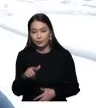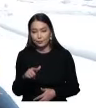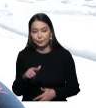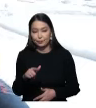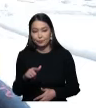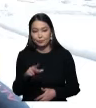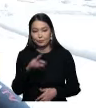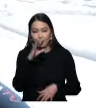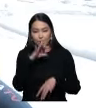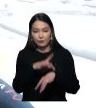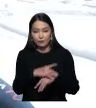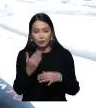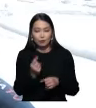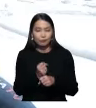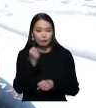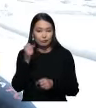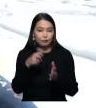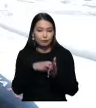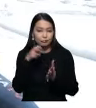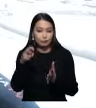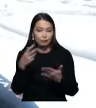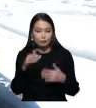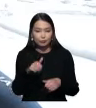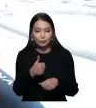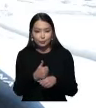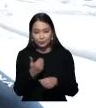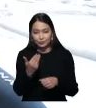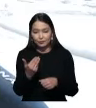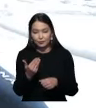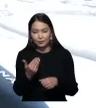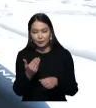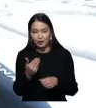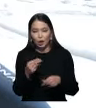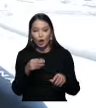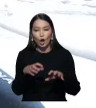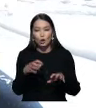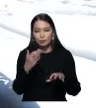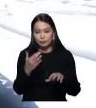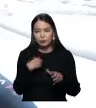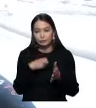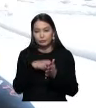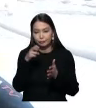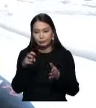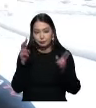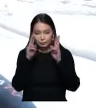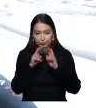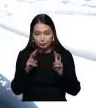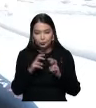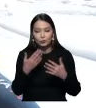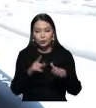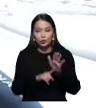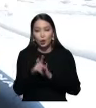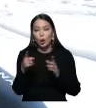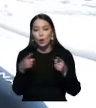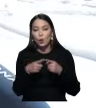По данному факту нами направлено письмо в департамент по вопросам противодействия коррупции Карагандинской области, после чего возбуждено уголовное